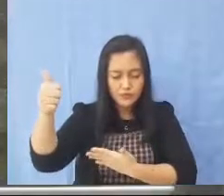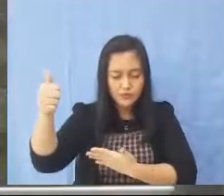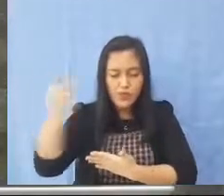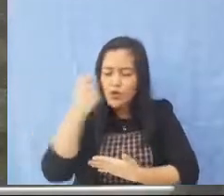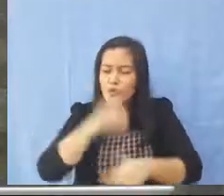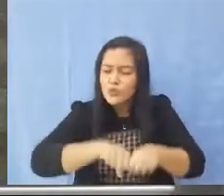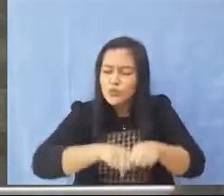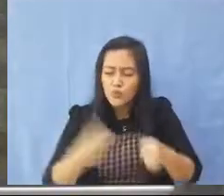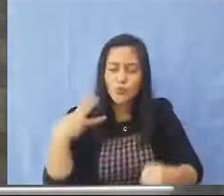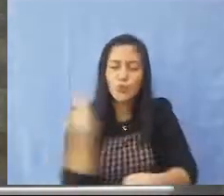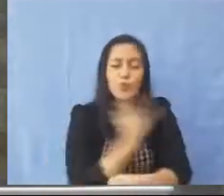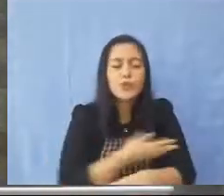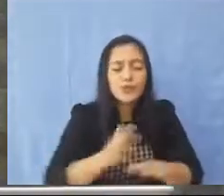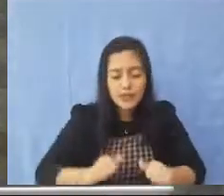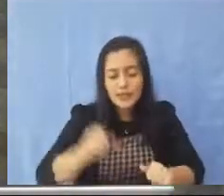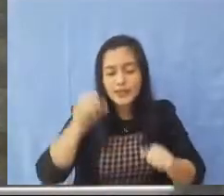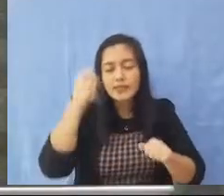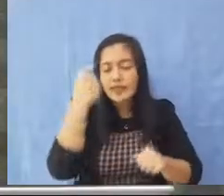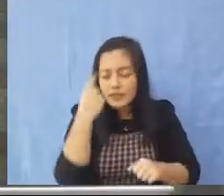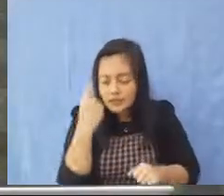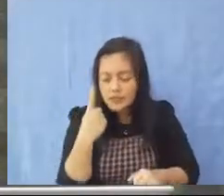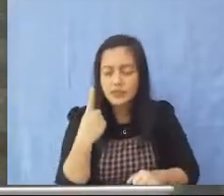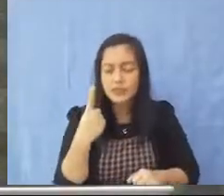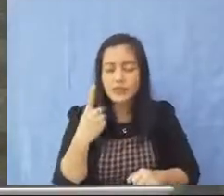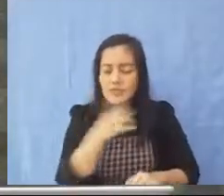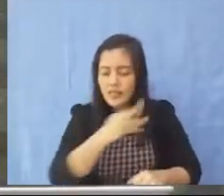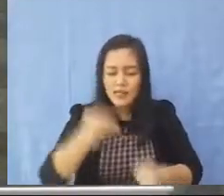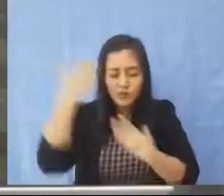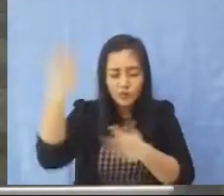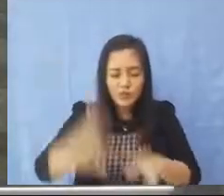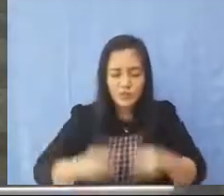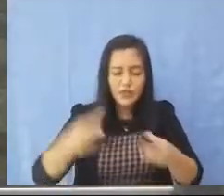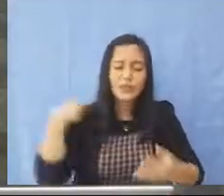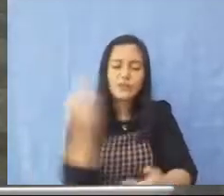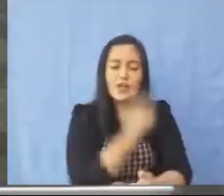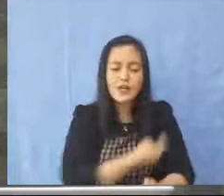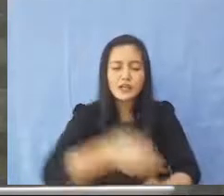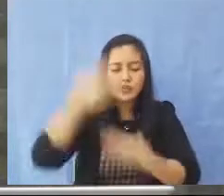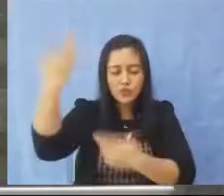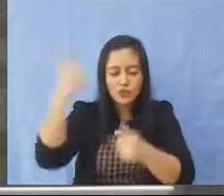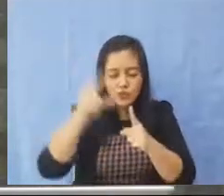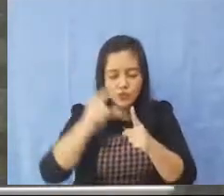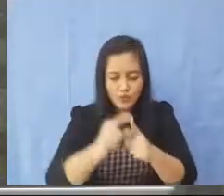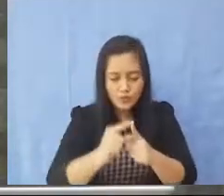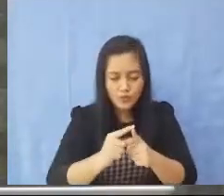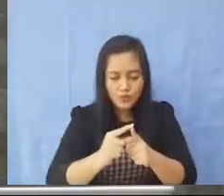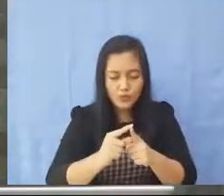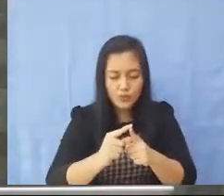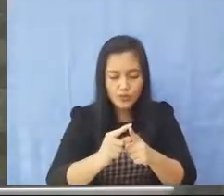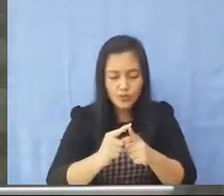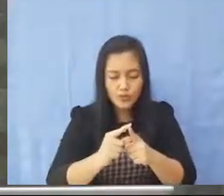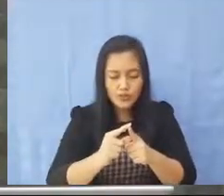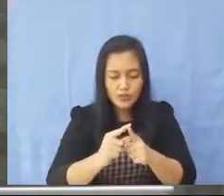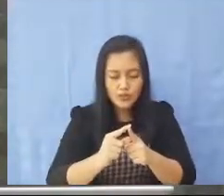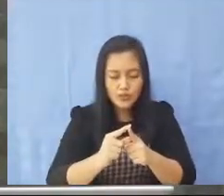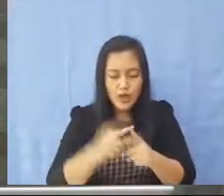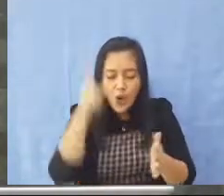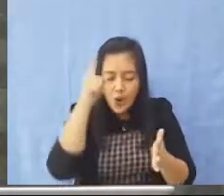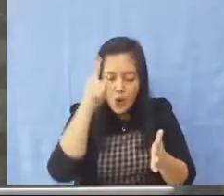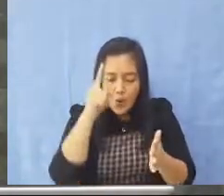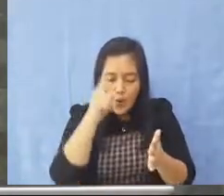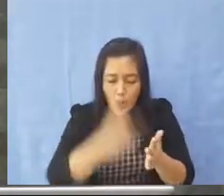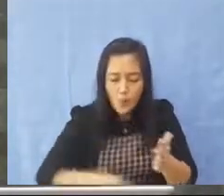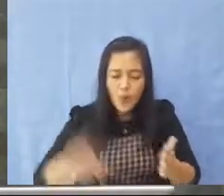binigyan niyo po kami na inyong pong salita na nag-ahayag at nasusulat kung ano po ang dapat po naming malaman patungkol po